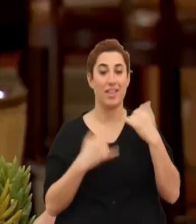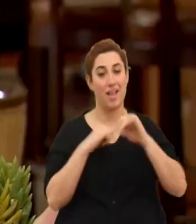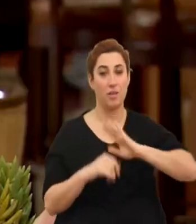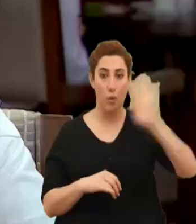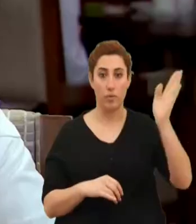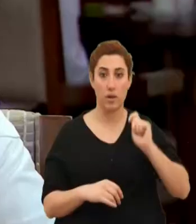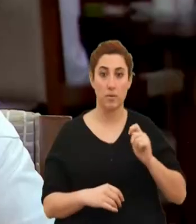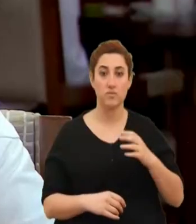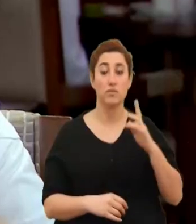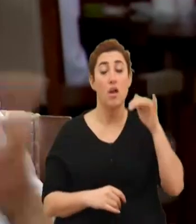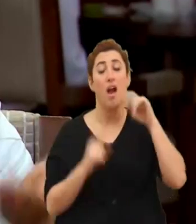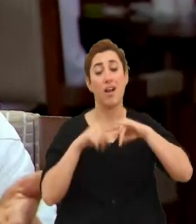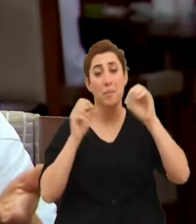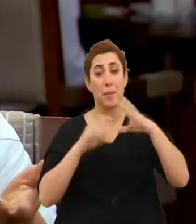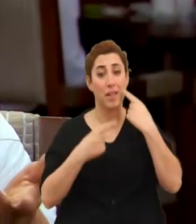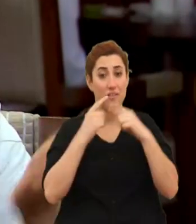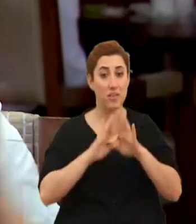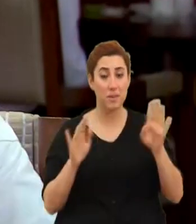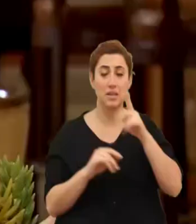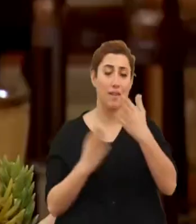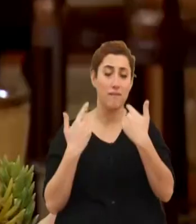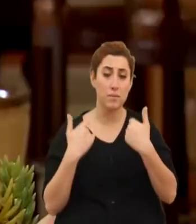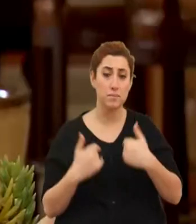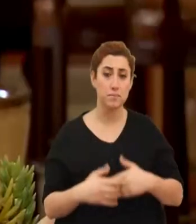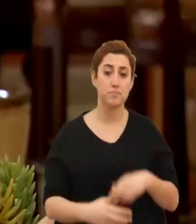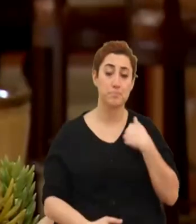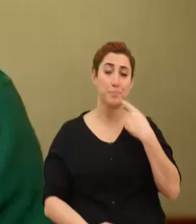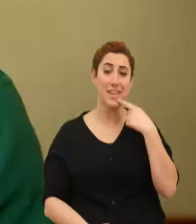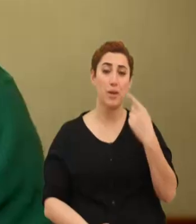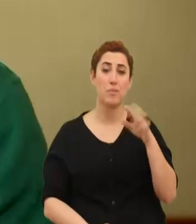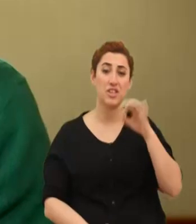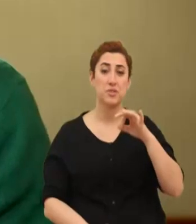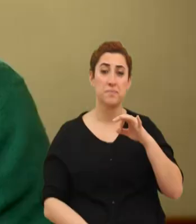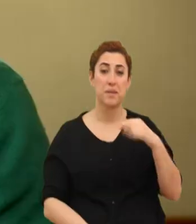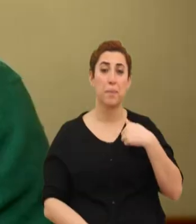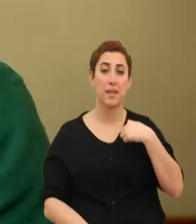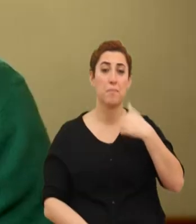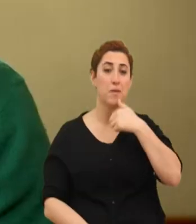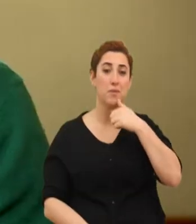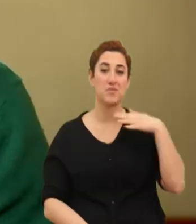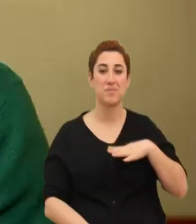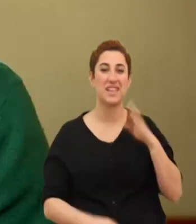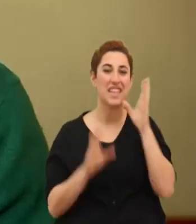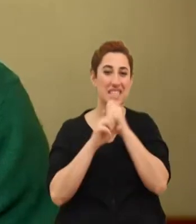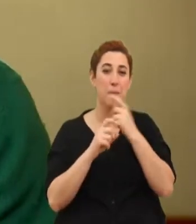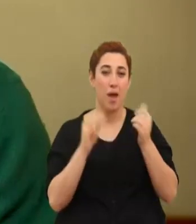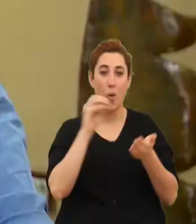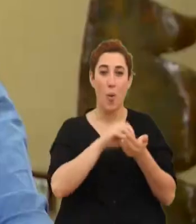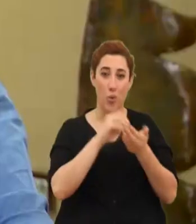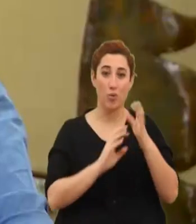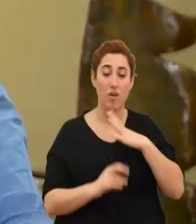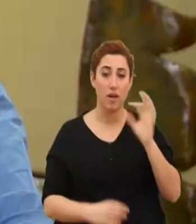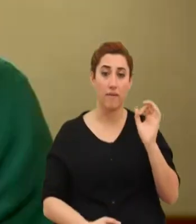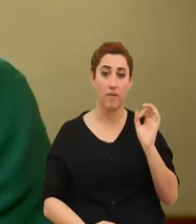kaplıcalara göndereceğiz? Ay Hakan bırak da bir lafını bitirsin. Sen devam et. Ya diyorum ki şimdi benim babamın cebine gizlice koyduğum paralar vardı